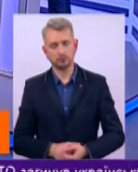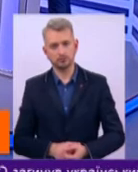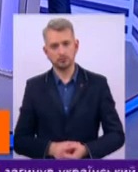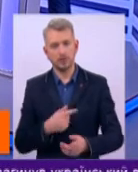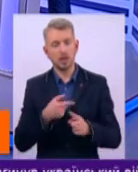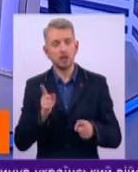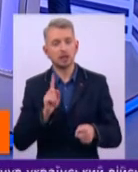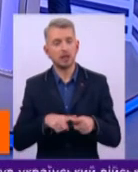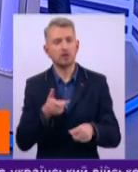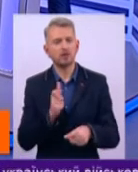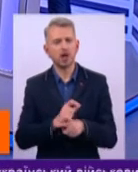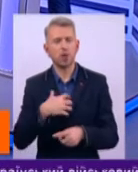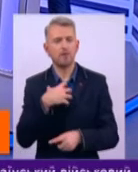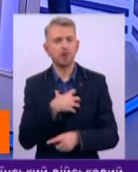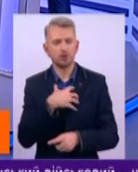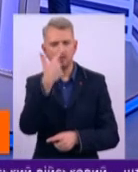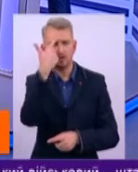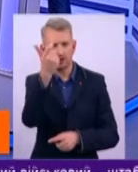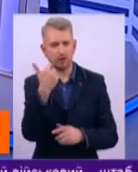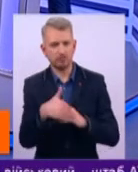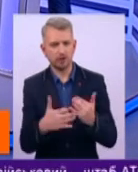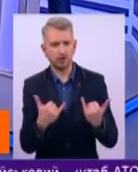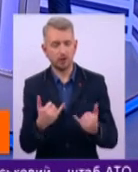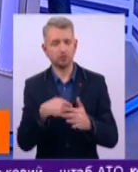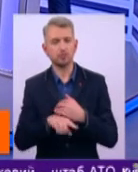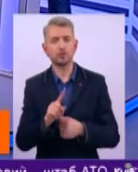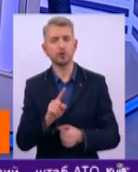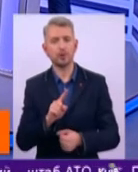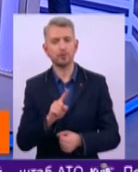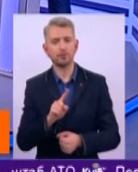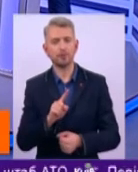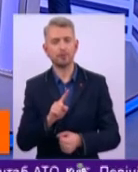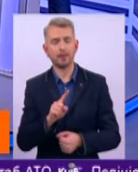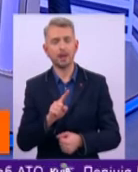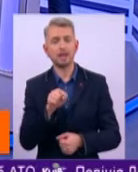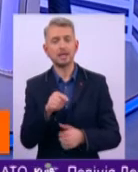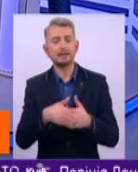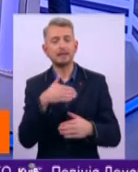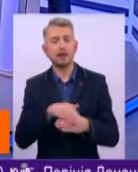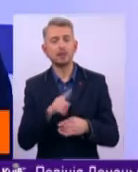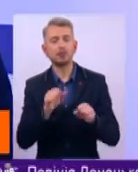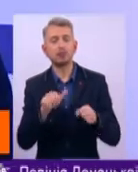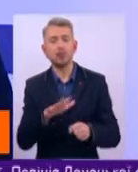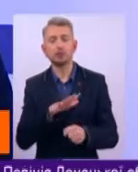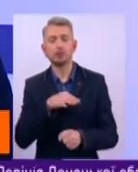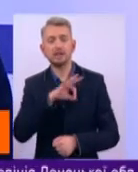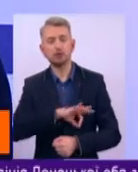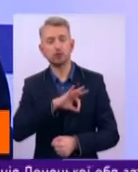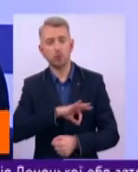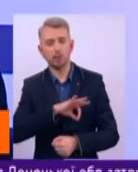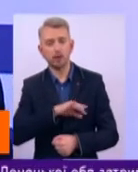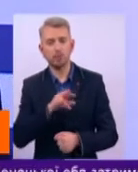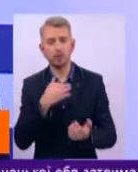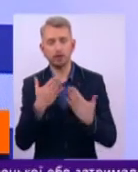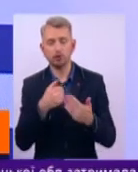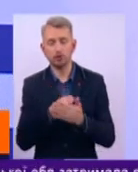це надзвичайно важливий сигнал вже зараз, тому що ті санкції, які можуть бути застосовані по